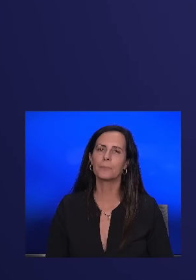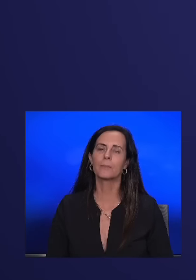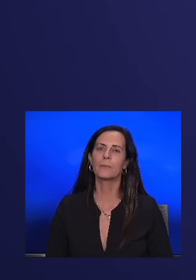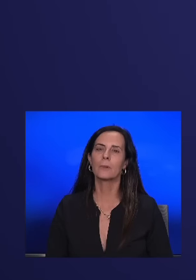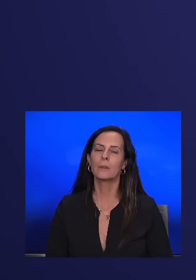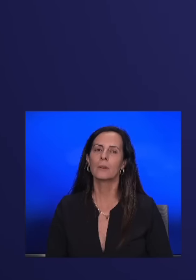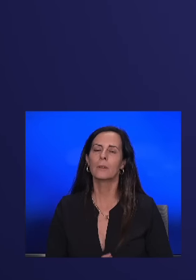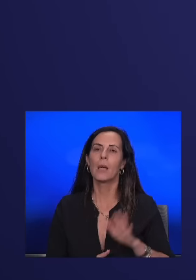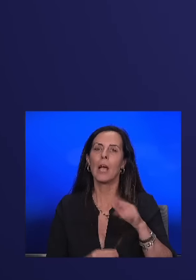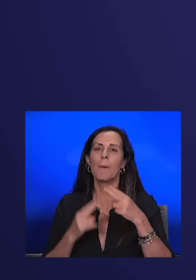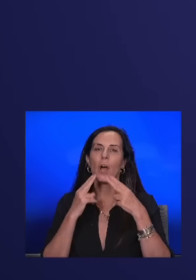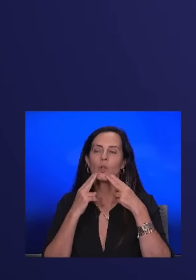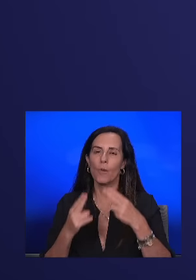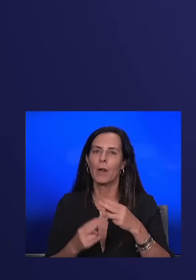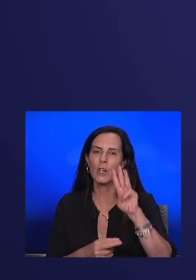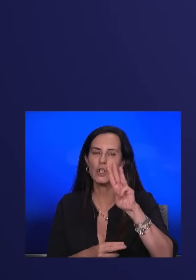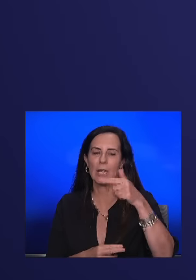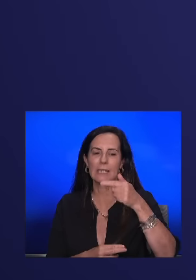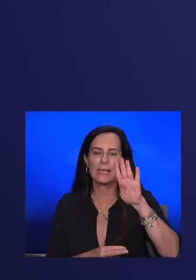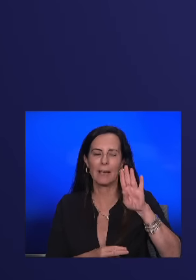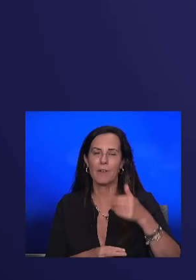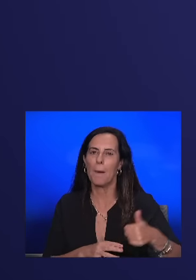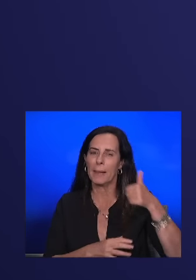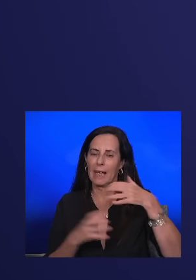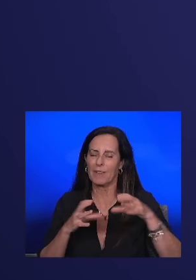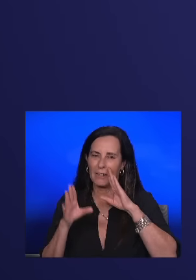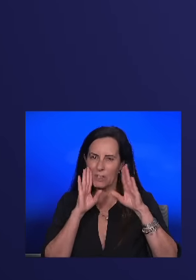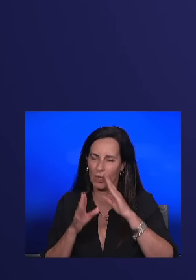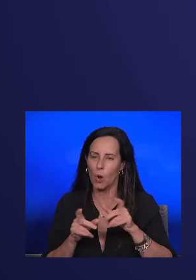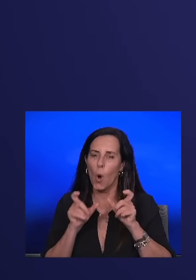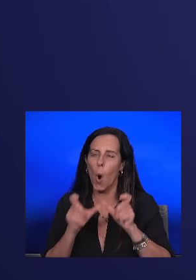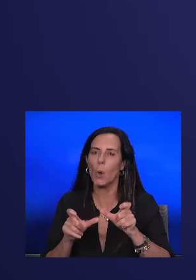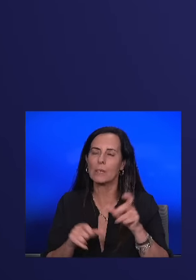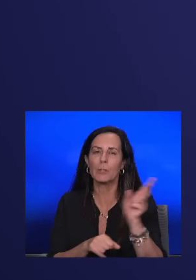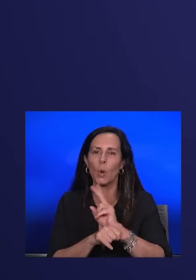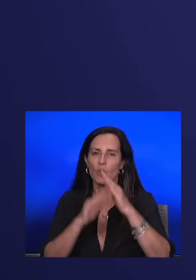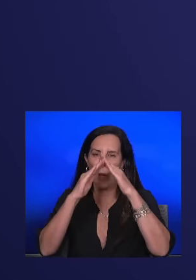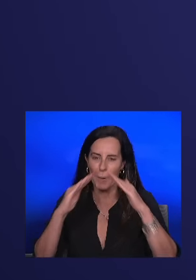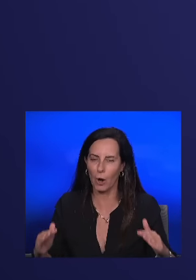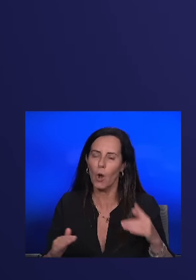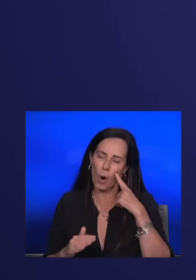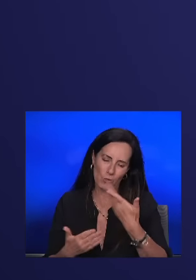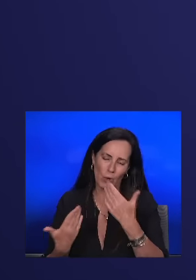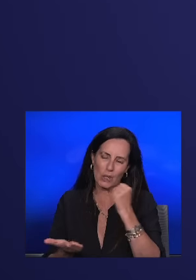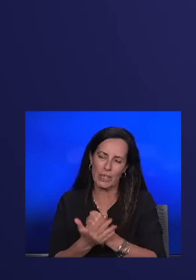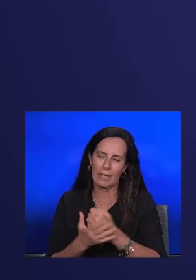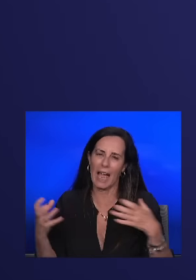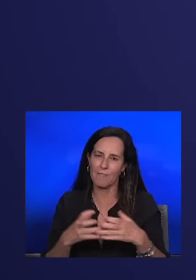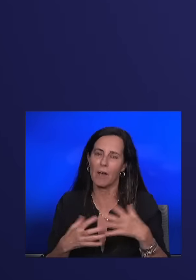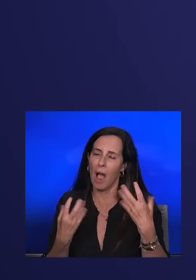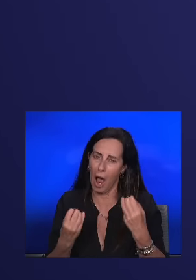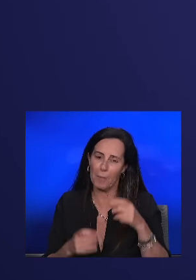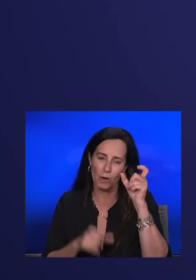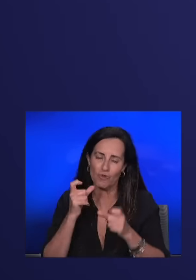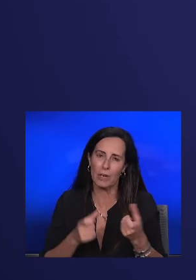גם את תגובתו של סגב ישראל אפריאט, מנהל קבוצת הפייסבוק עוצרים את הנוכלות של הפירמידה, שראינו איך הוא הכשיר את החברה ובעקבותיו הרבה מאוד